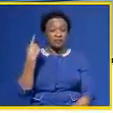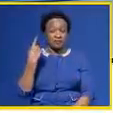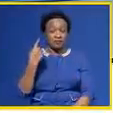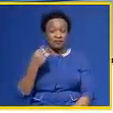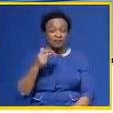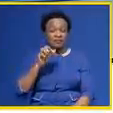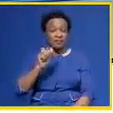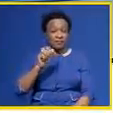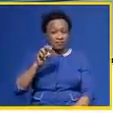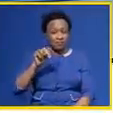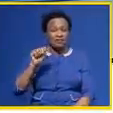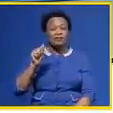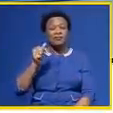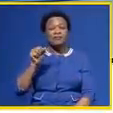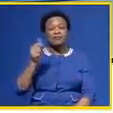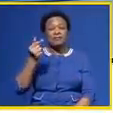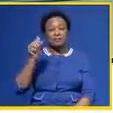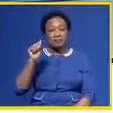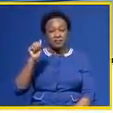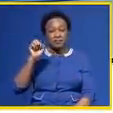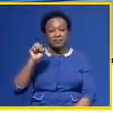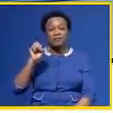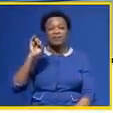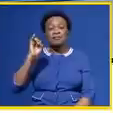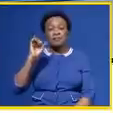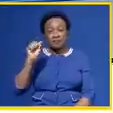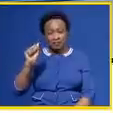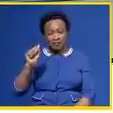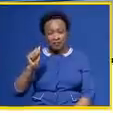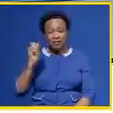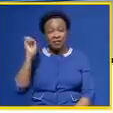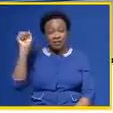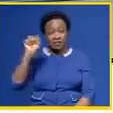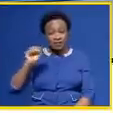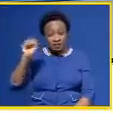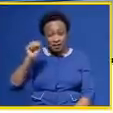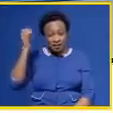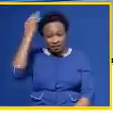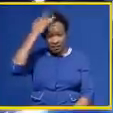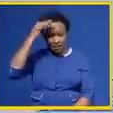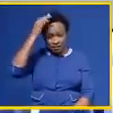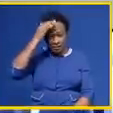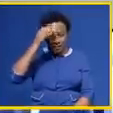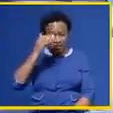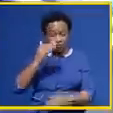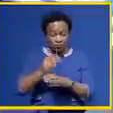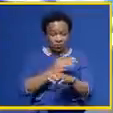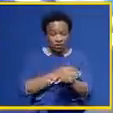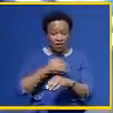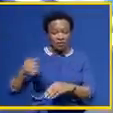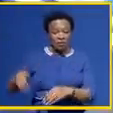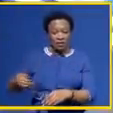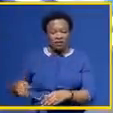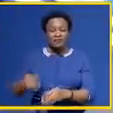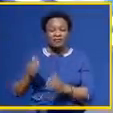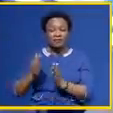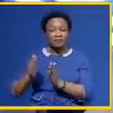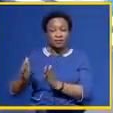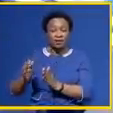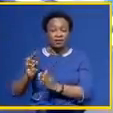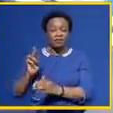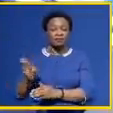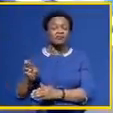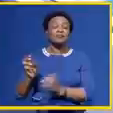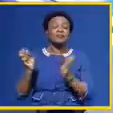kuwa mkurugenzi mtendaji wa halmashauri ya wilaya Same mkoani Kilimanjaro. Kabla ya uteuzi huo, Tutuba alikuwa afisa mipango wa halmashauri ya